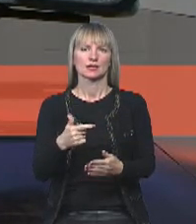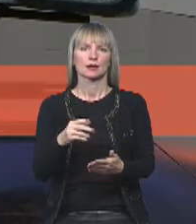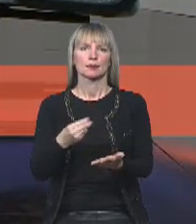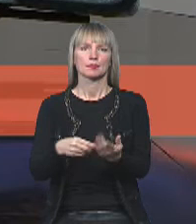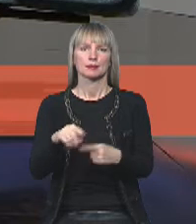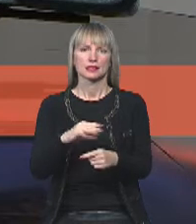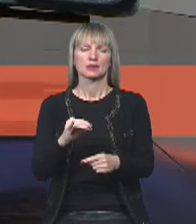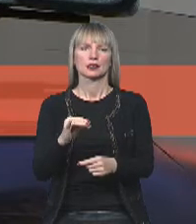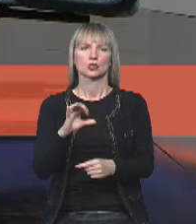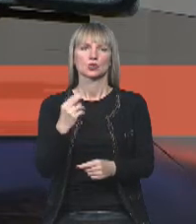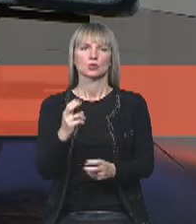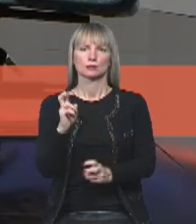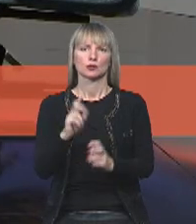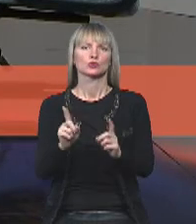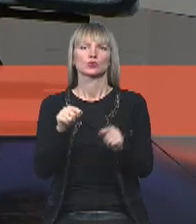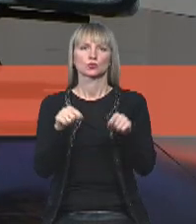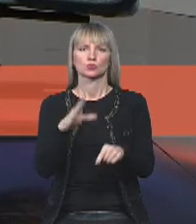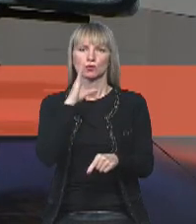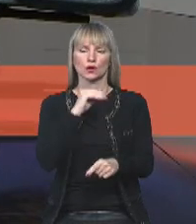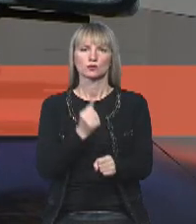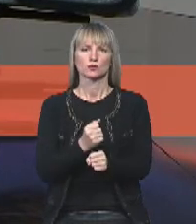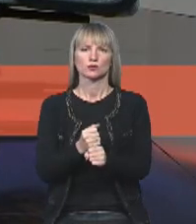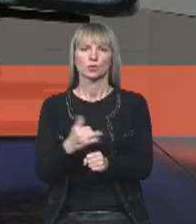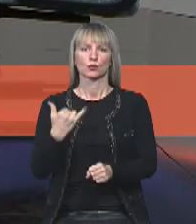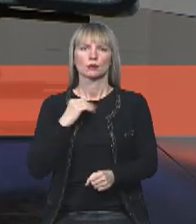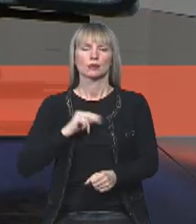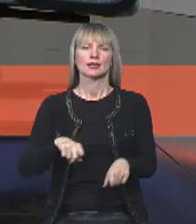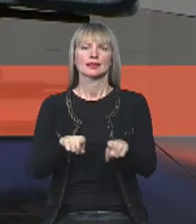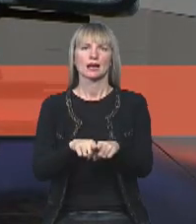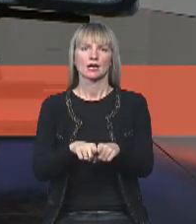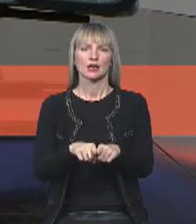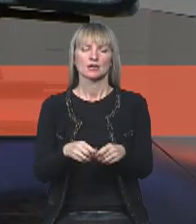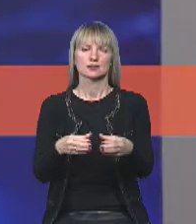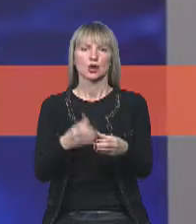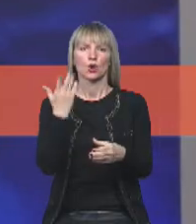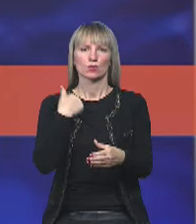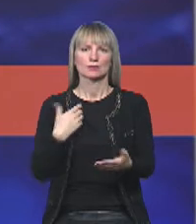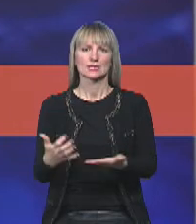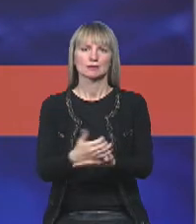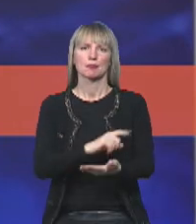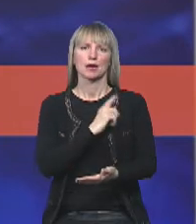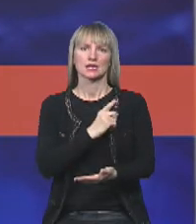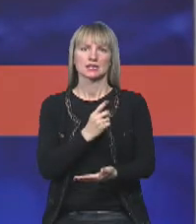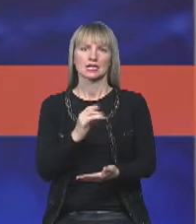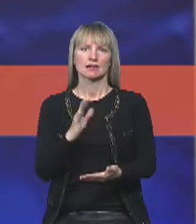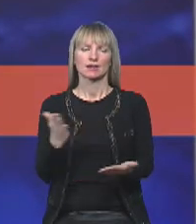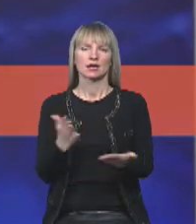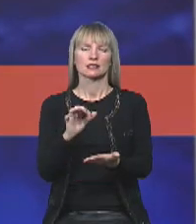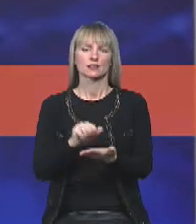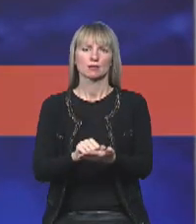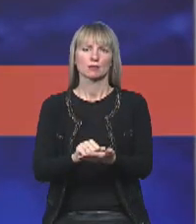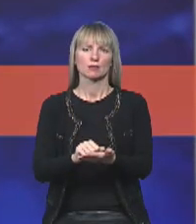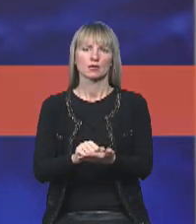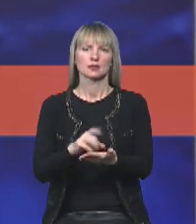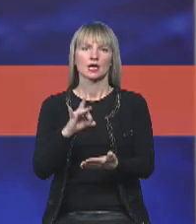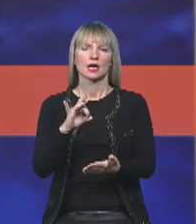соціальне підприємство. Що тут вдалося з'ясувати? У нас працювала така секція, коли ми зібрали майстрів, які займаються рециклінгом